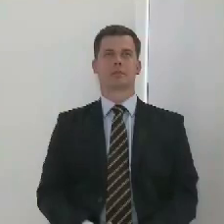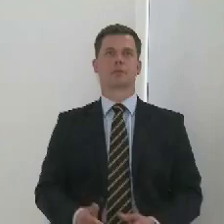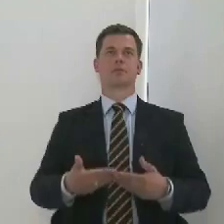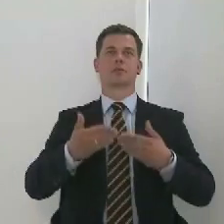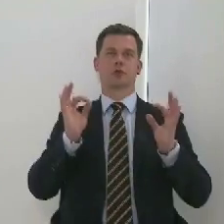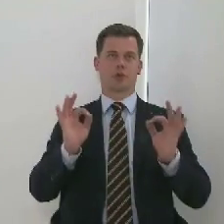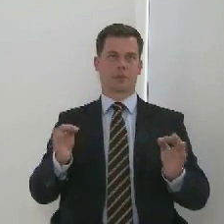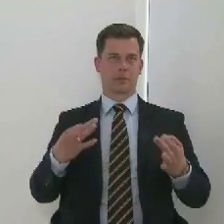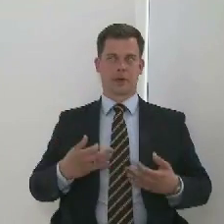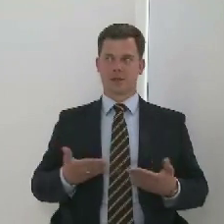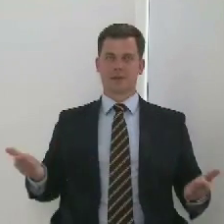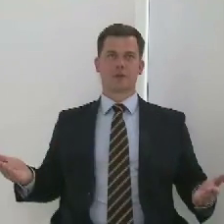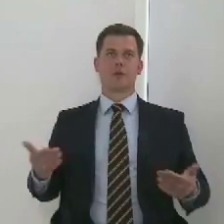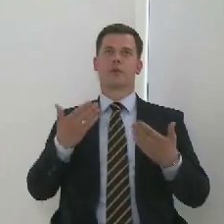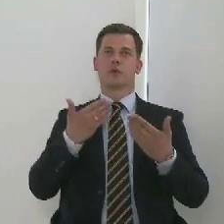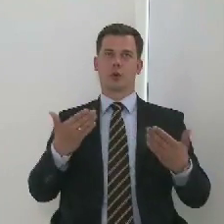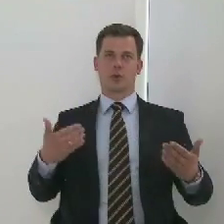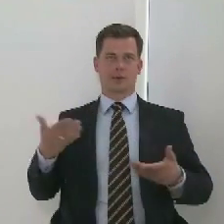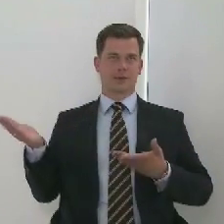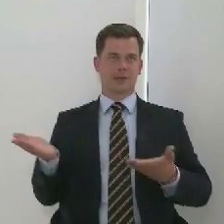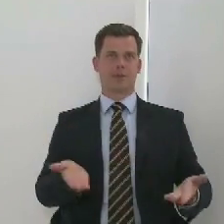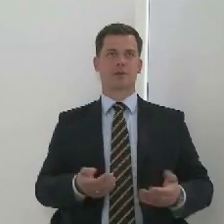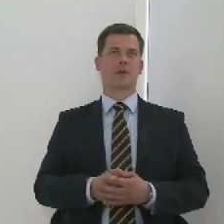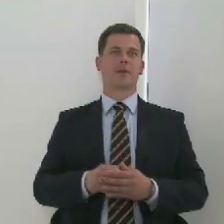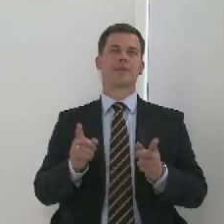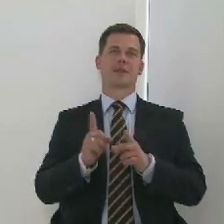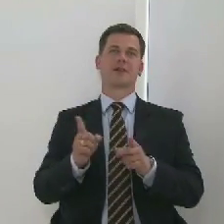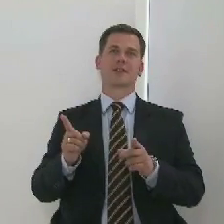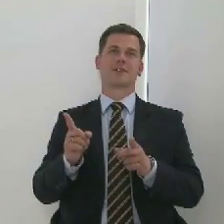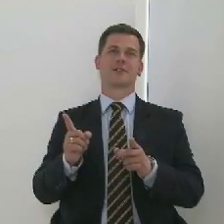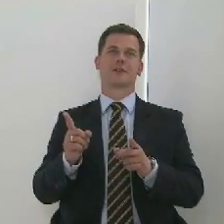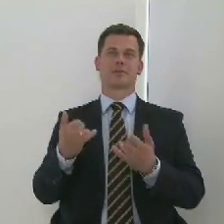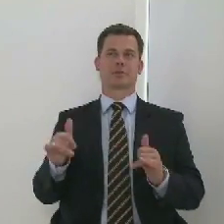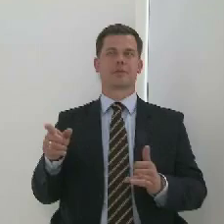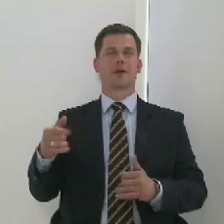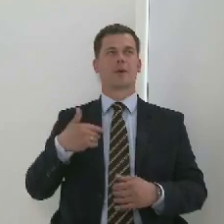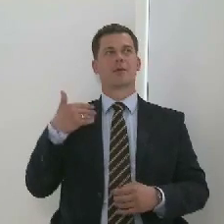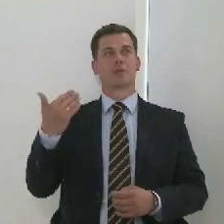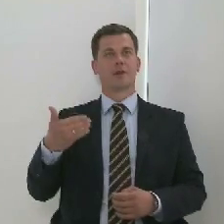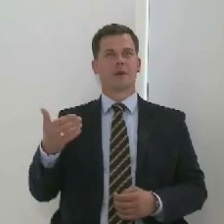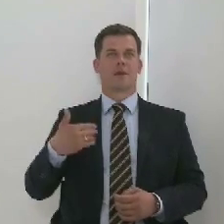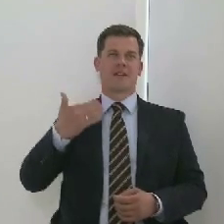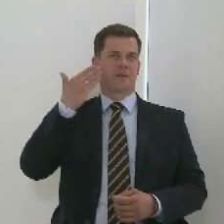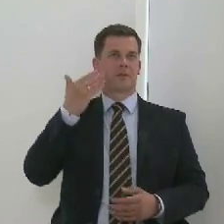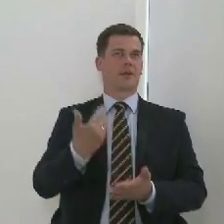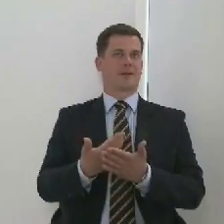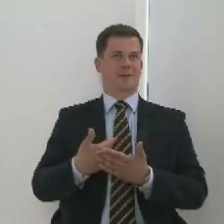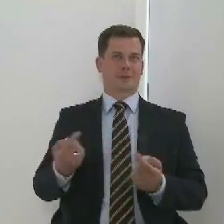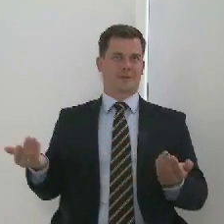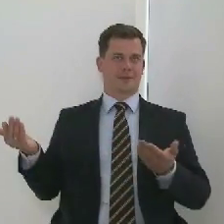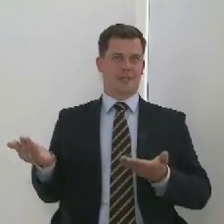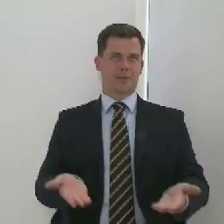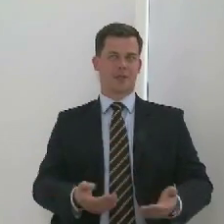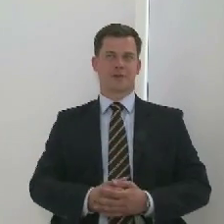Dzień dobry Państwu. Dziękuję za zaproszenie. Ja w przeciwieństwie do poprzednich prelegentów doskonale wiem, dlaczego zostaliśmy